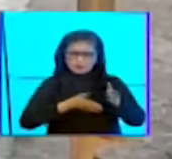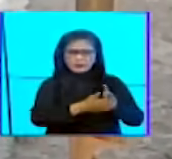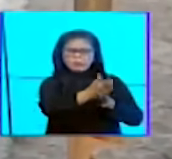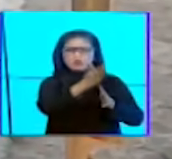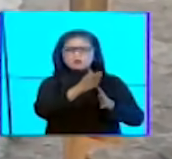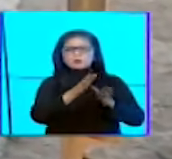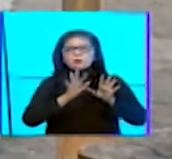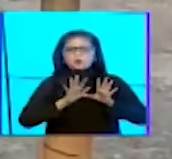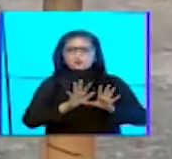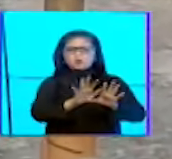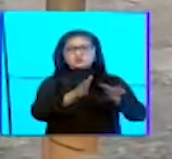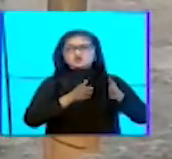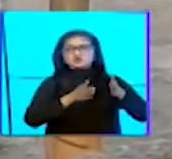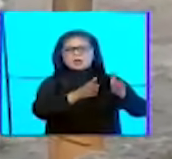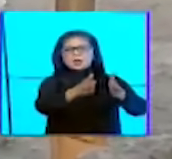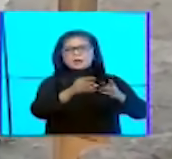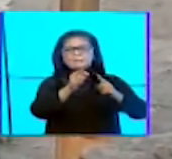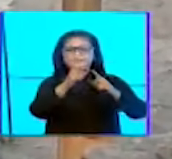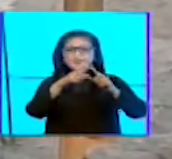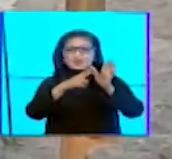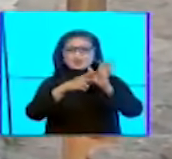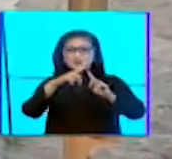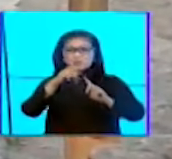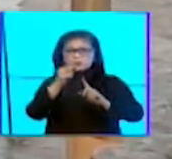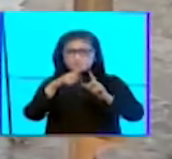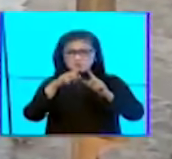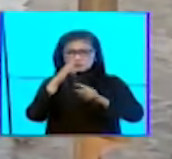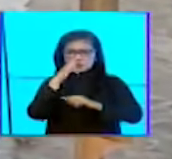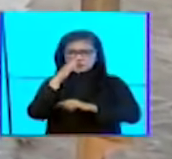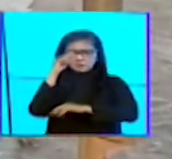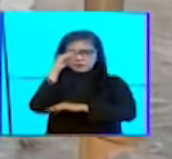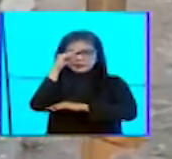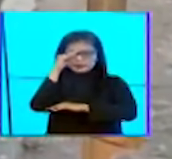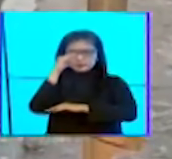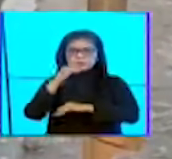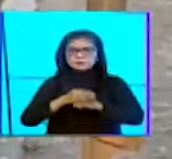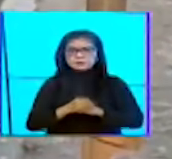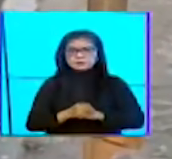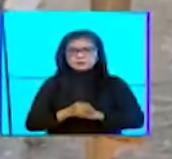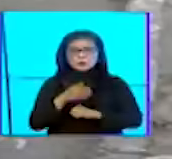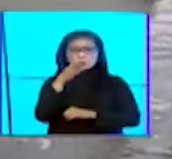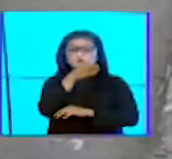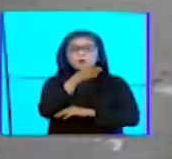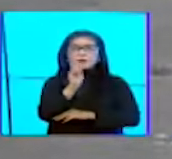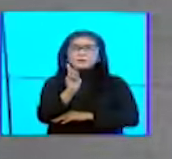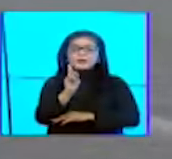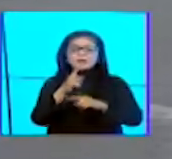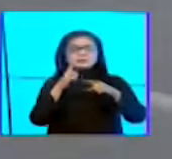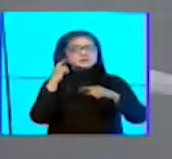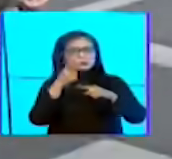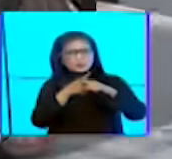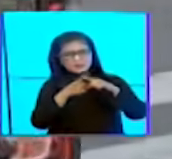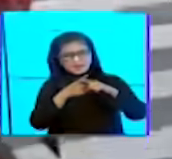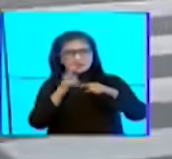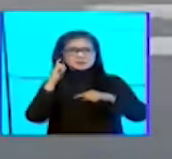di jalur Pantura Cirebon, Jawa Barat, Senin pagi. Pemudik didominasi tujuan Jawa Tengah dan Jawa Timur. Pemudik